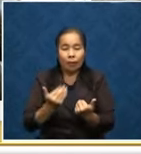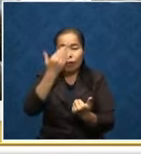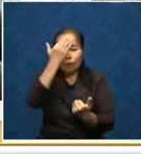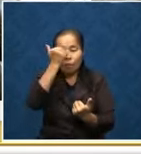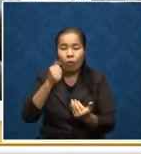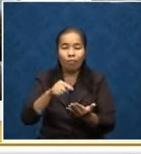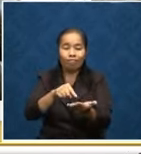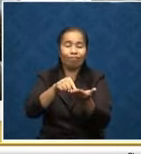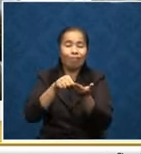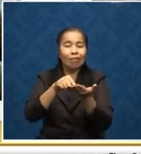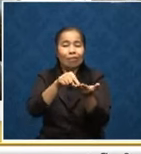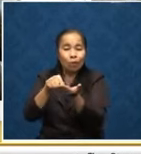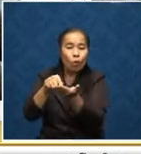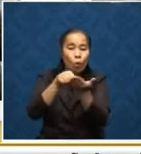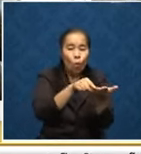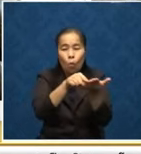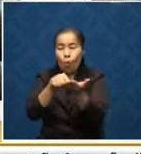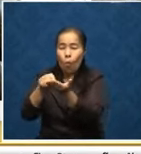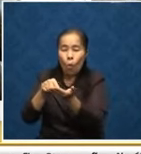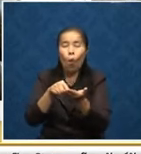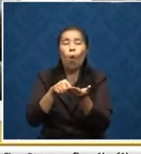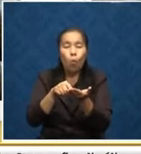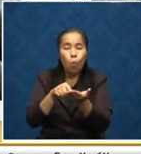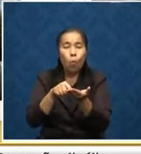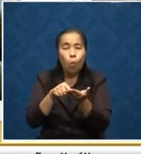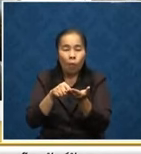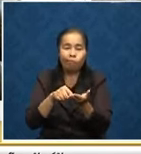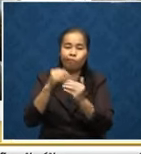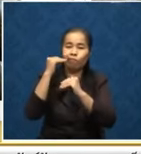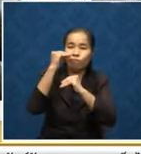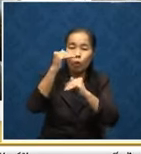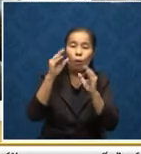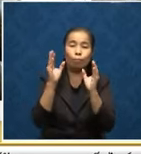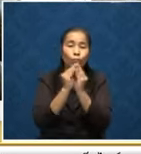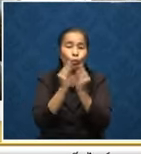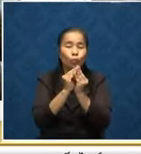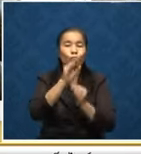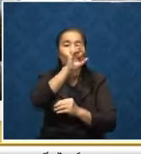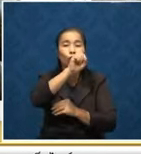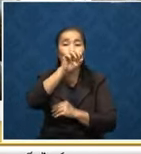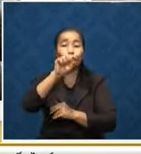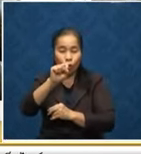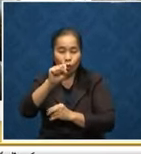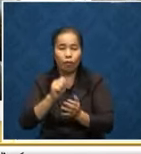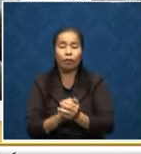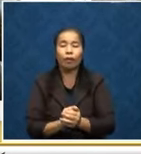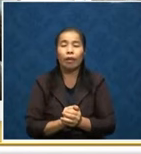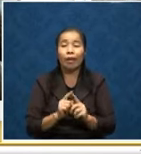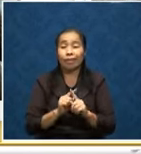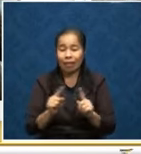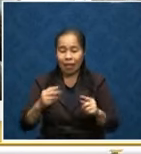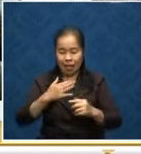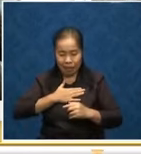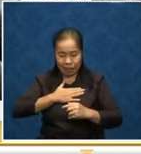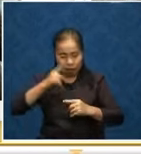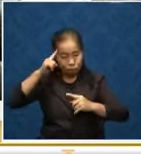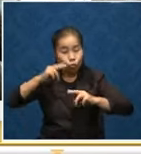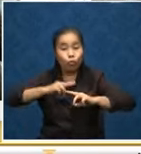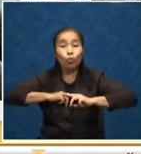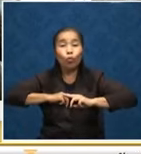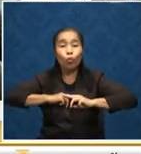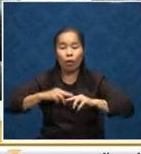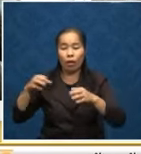ได้เสนอความเห็นกันหลากหลายในการกำหนดวันประชุมสภาผู้แทนราษฎรแต่ในส่วนตัวผมและ